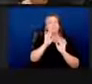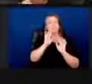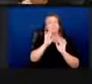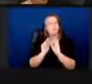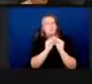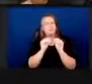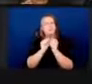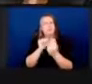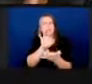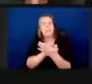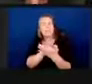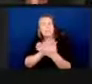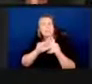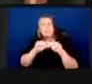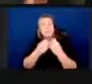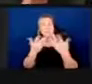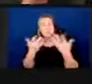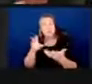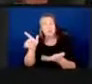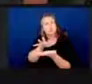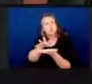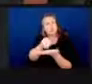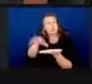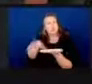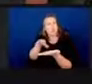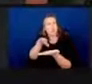مخرجات جيدة للطلبة. بالنسبة طبعا